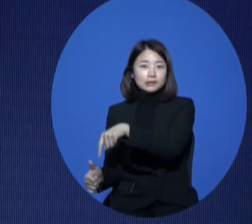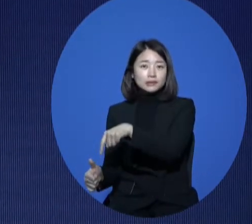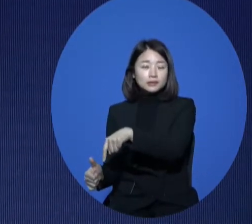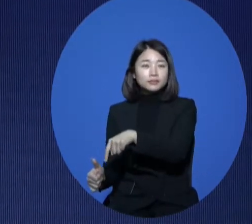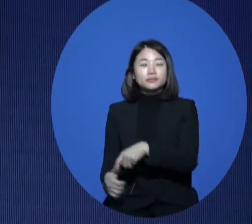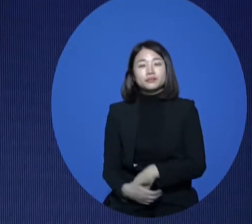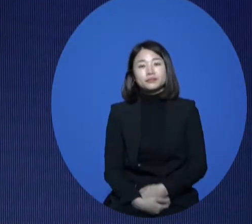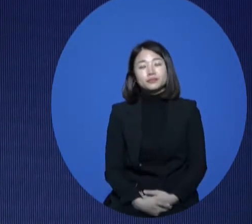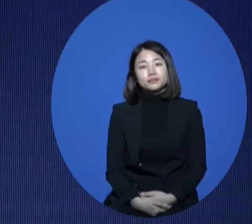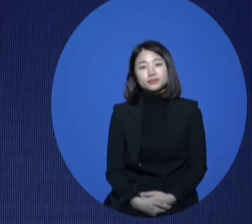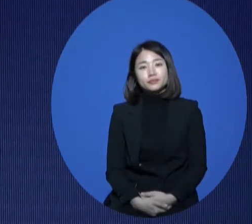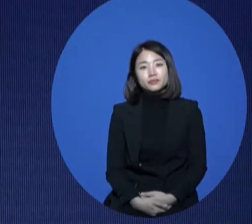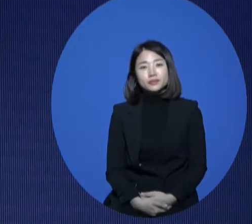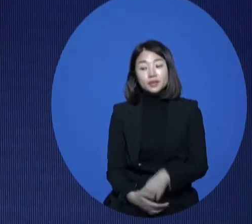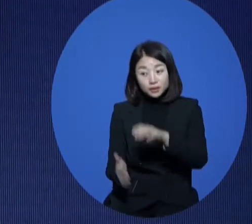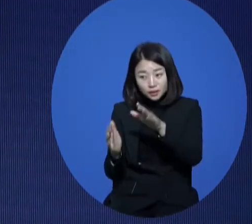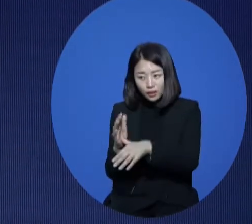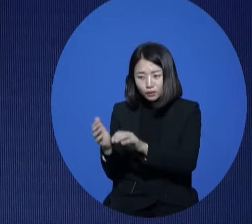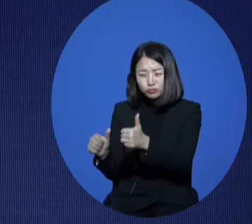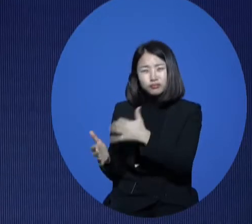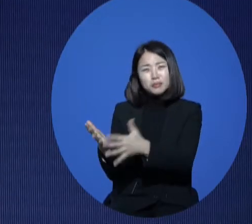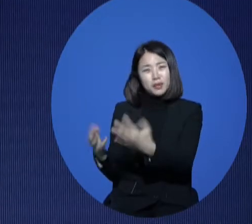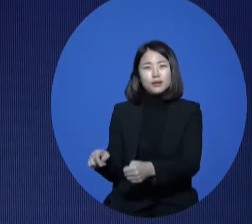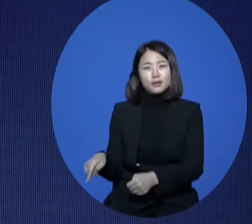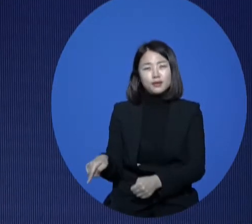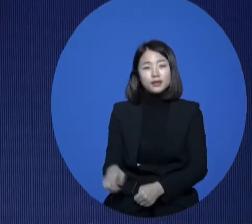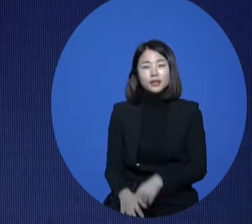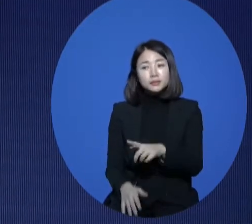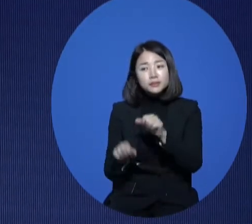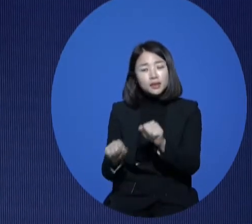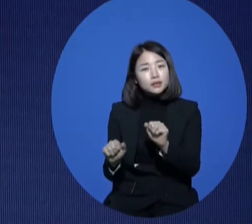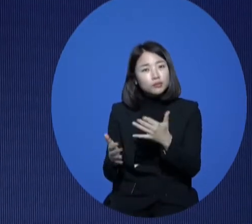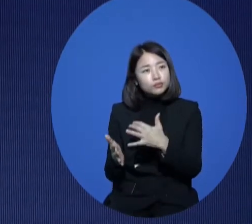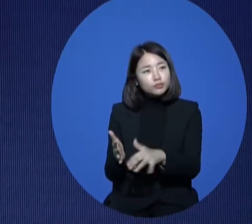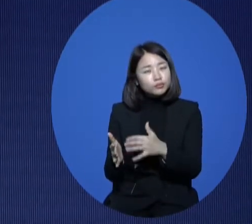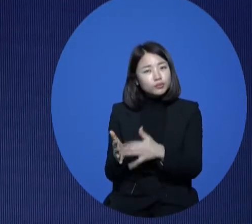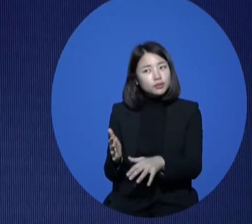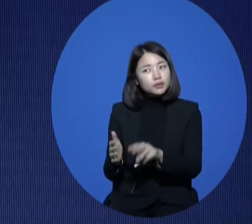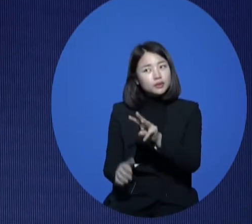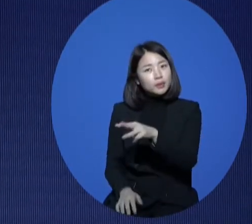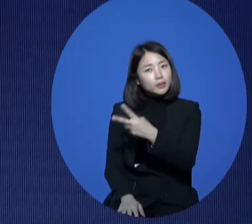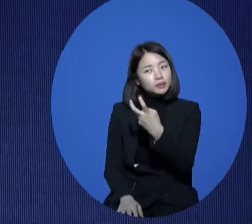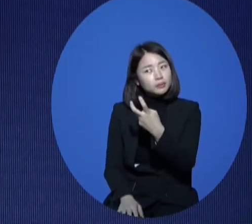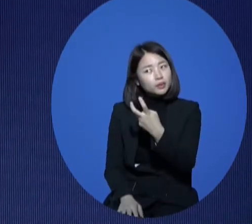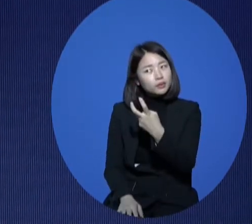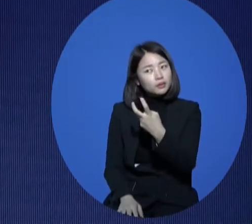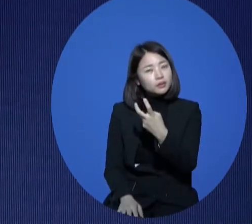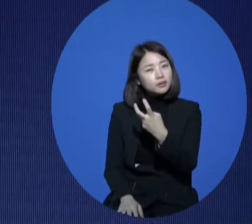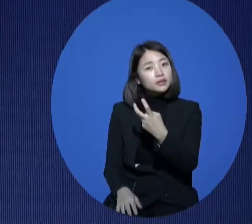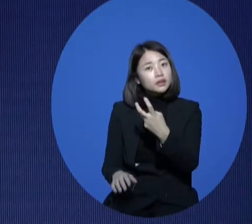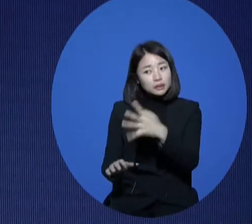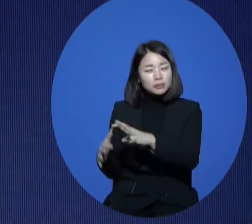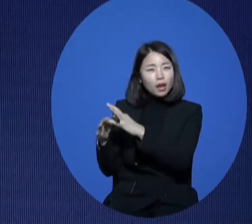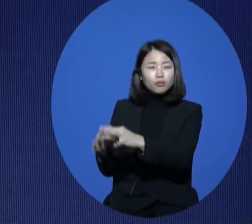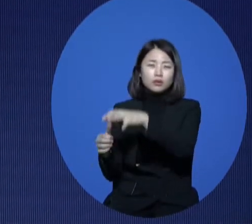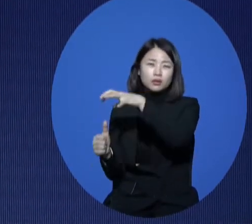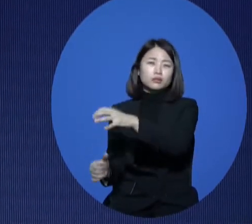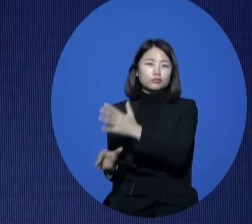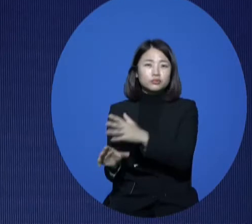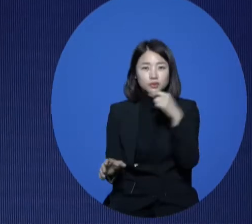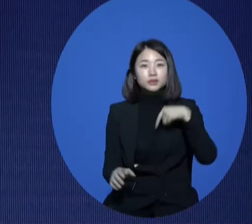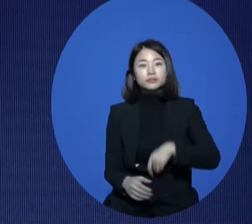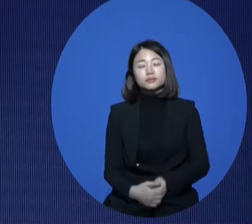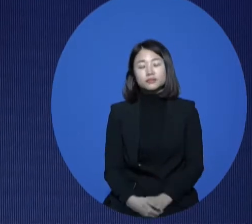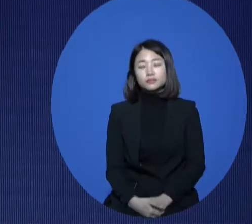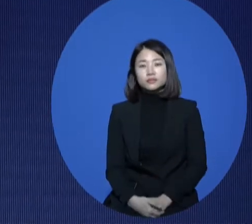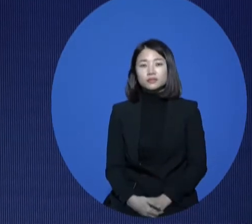굉장히 많은 청년들이 죽었고 또 지금 살아남은 사람들도 한 320명 아직도 수용돼 있어요.